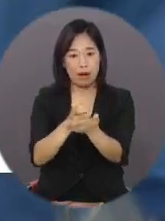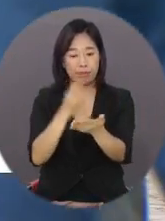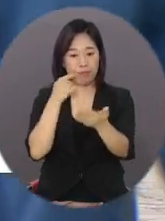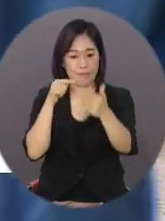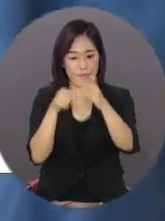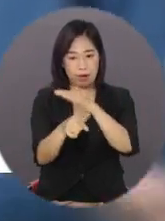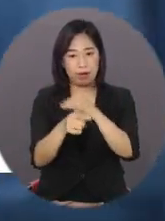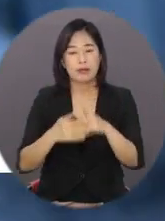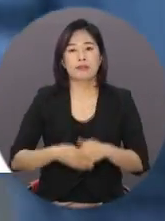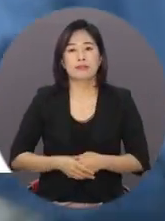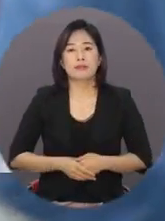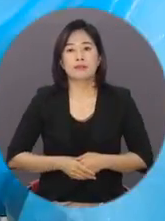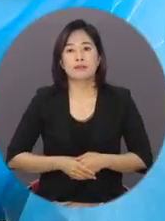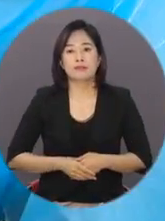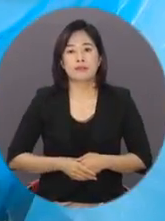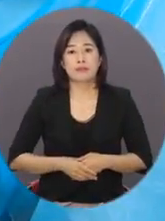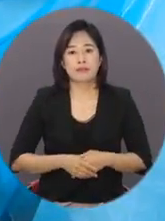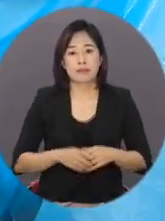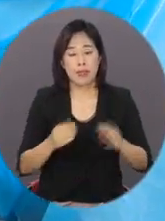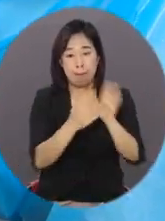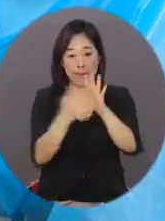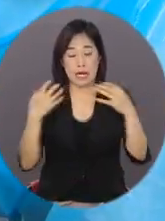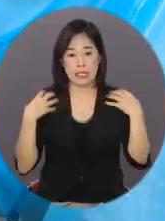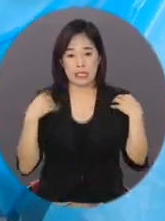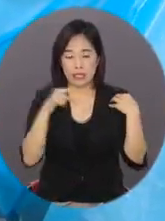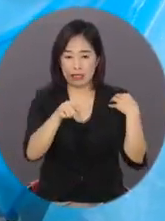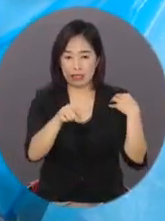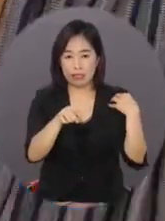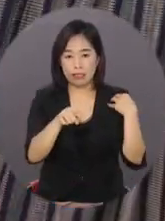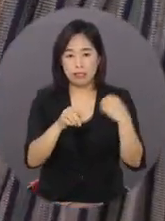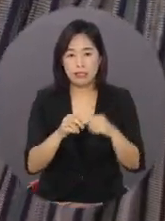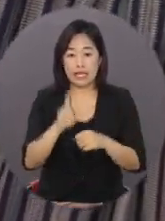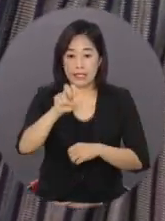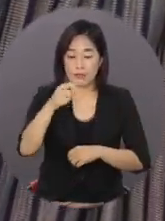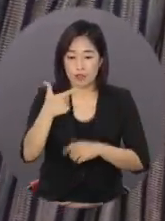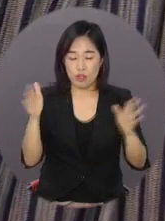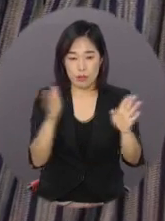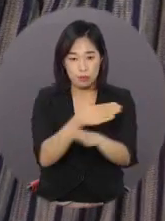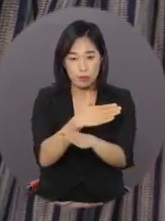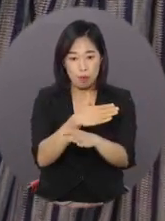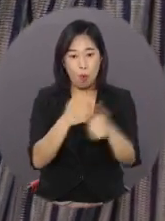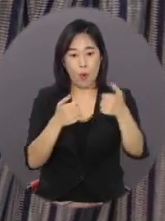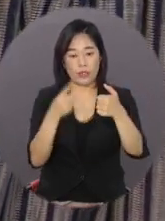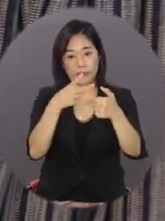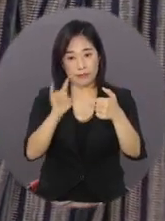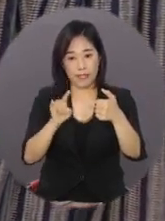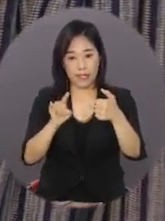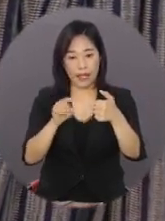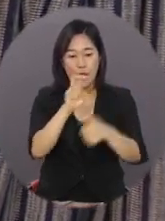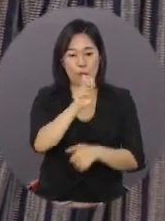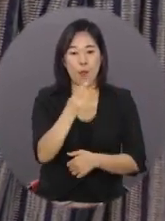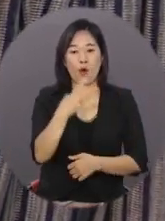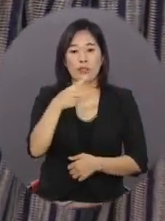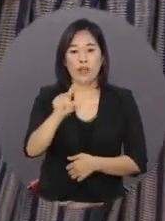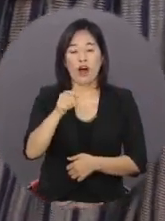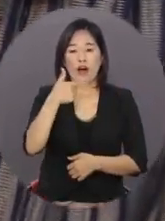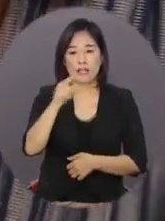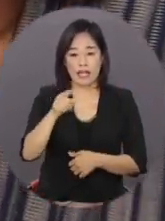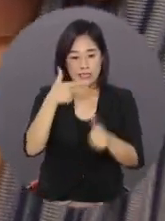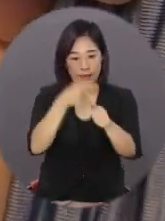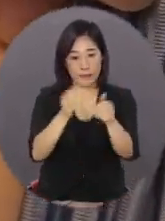행정명령을 발동했습니다. 방역당국은 이와 함께 오는 26일부터 50대를 대상으로 모더나 백신 접종이